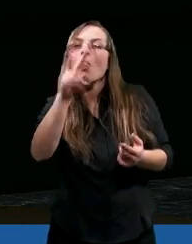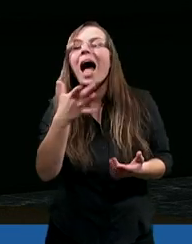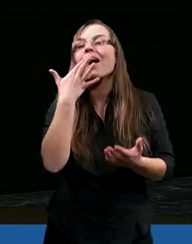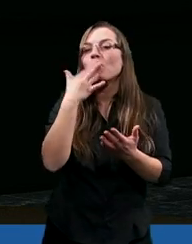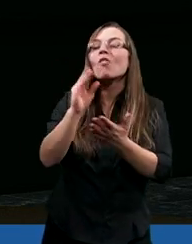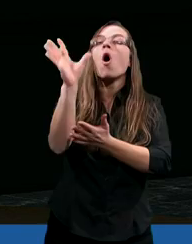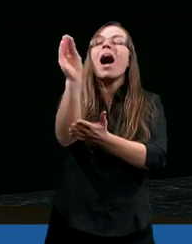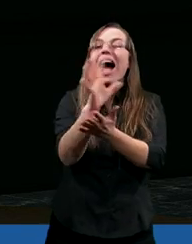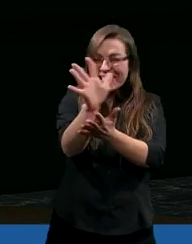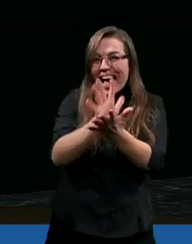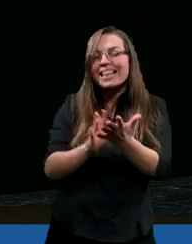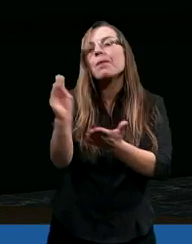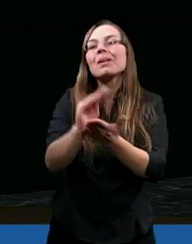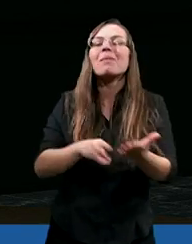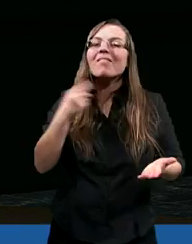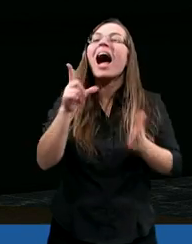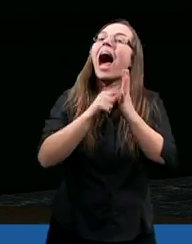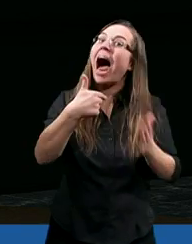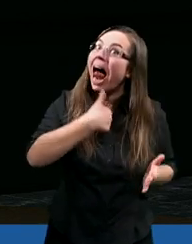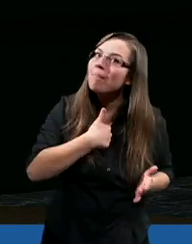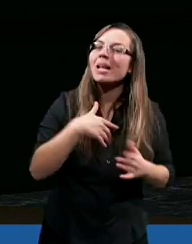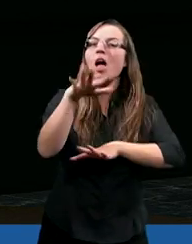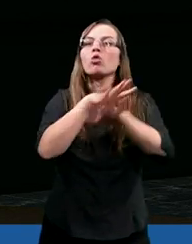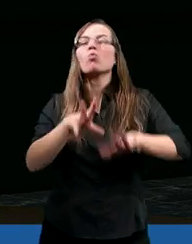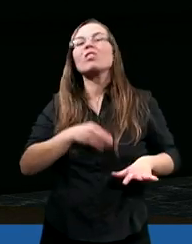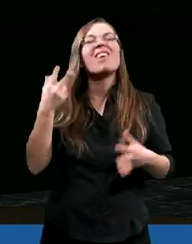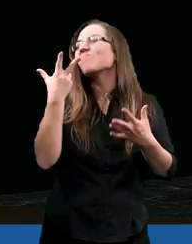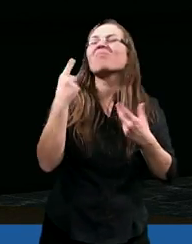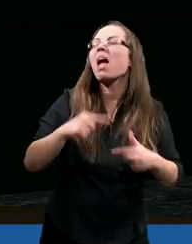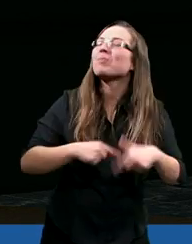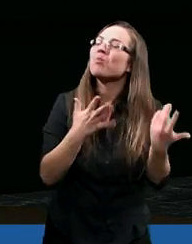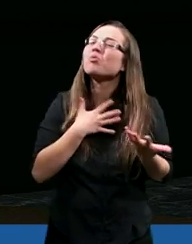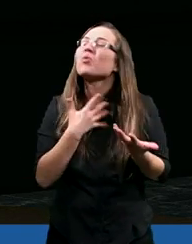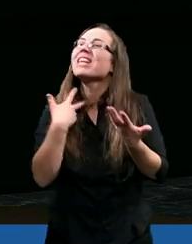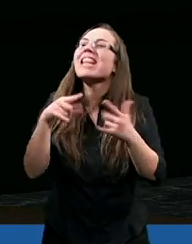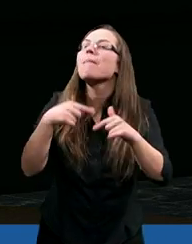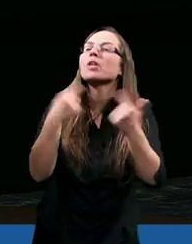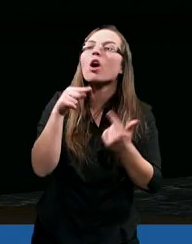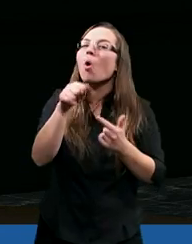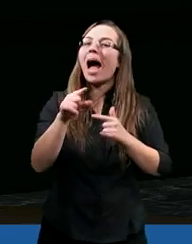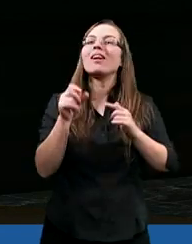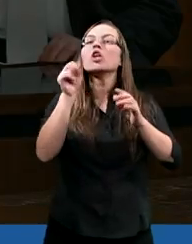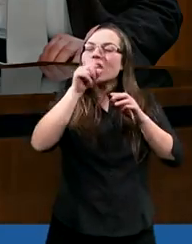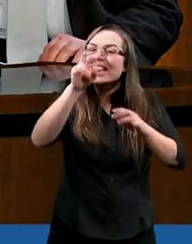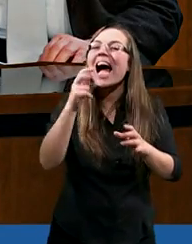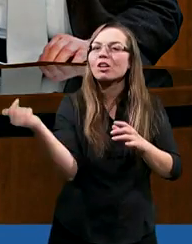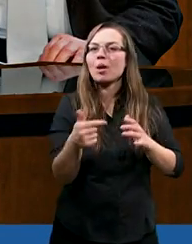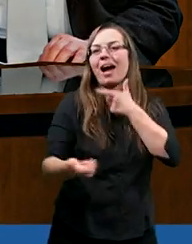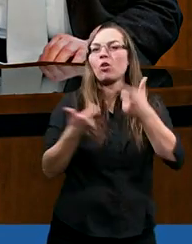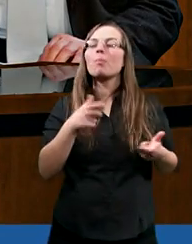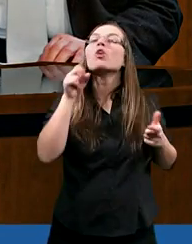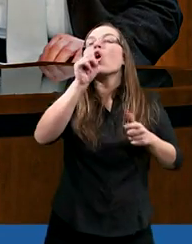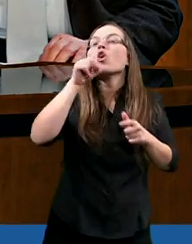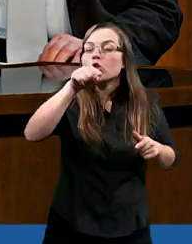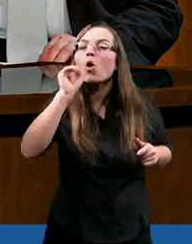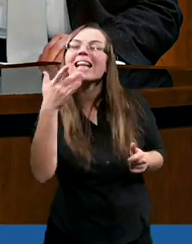teksty Pisma Świętego, ale mnie Duch Święty jakoś nie przekonuje do tego, że tak trzeba robić. To tak,